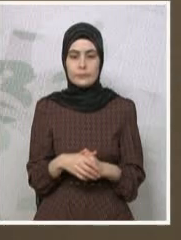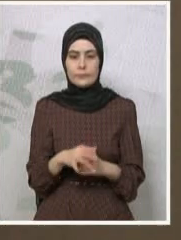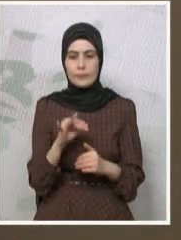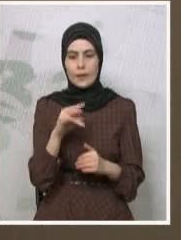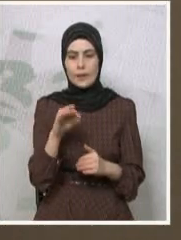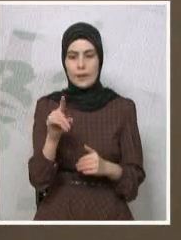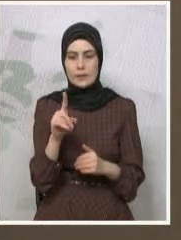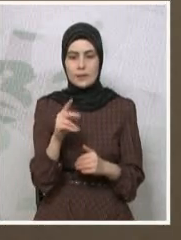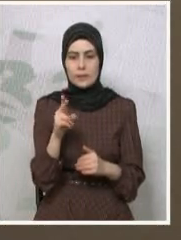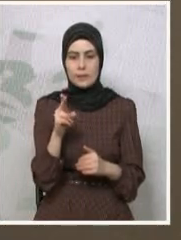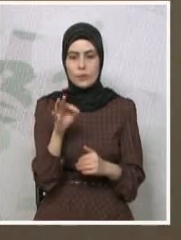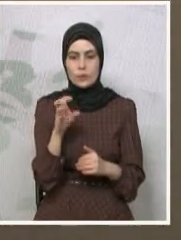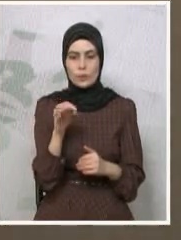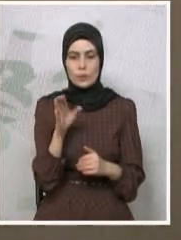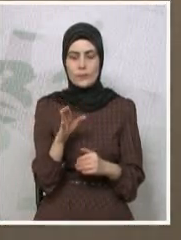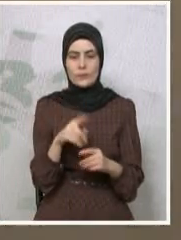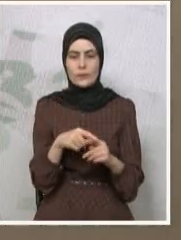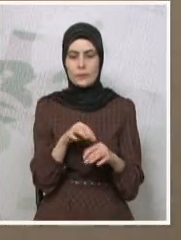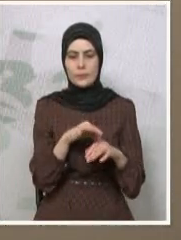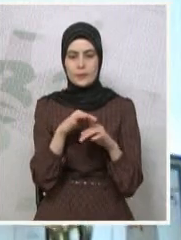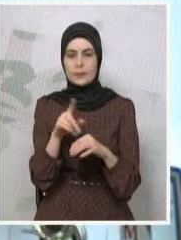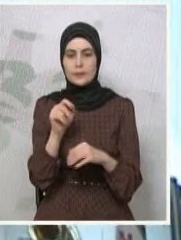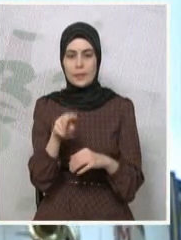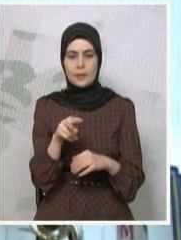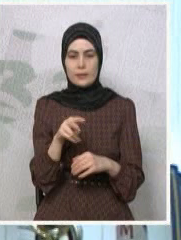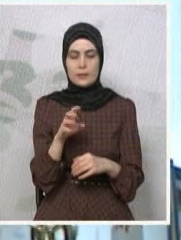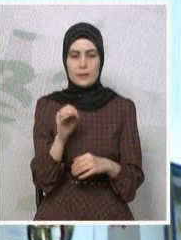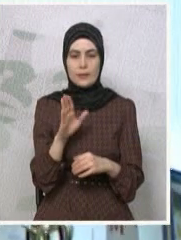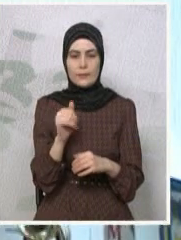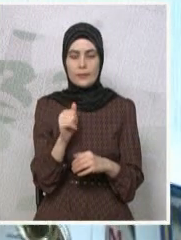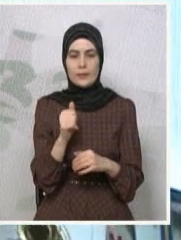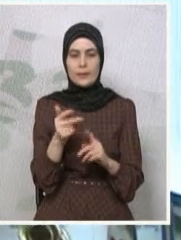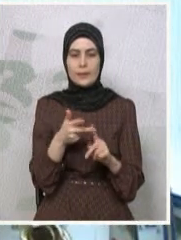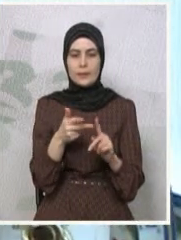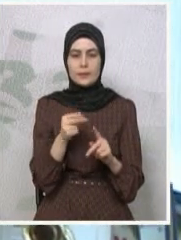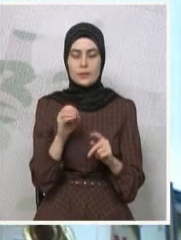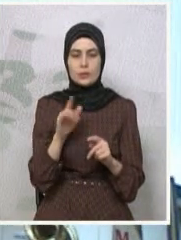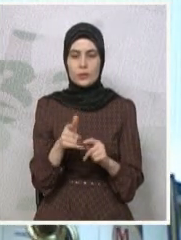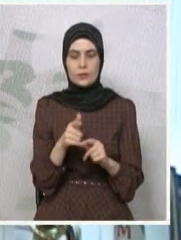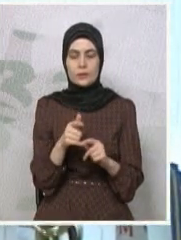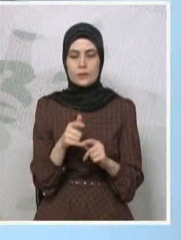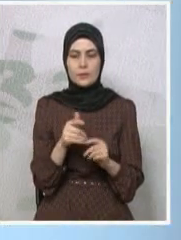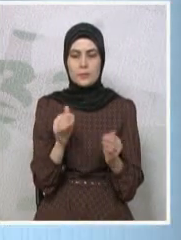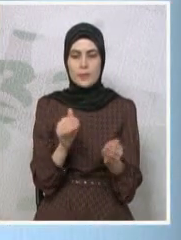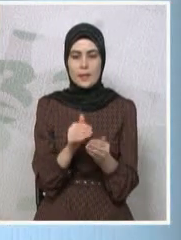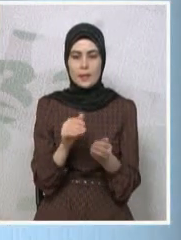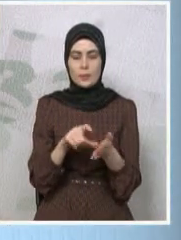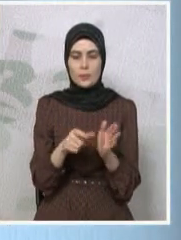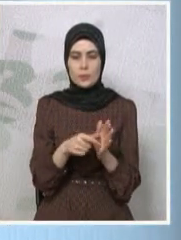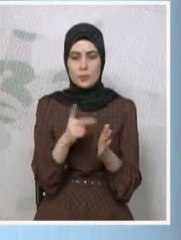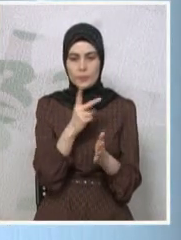Лес Костоев ведет нас к импровизированному залу славы 3-й пожарно-спасательной части Сунжи. В маленьком помещении